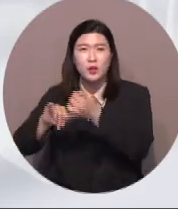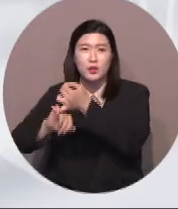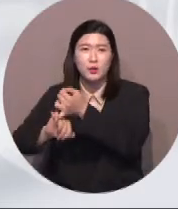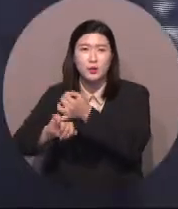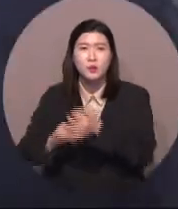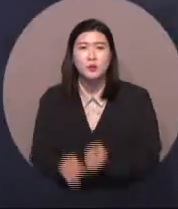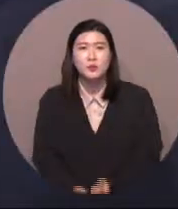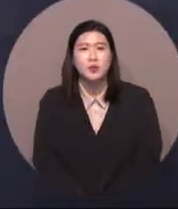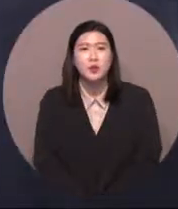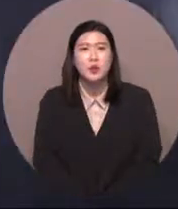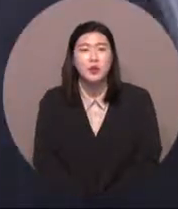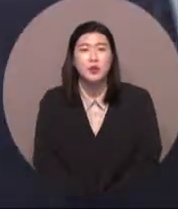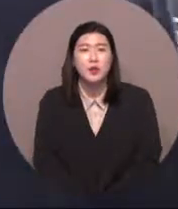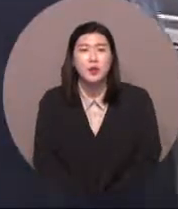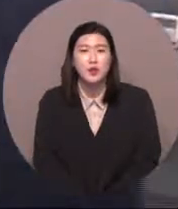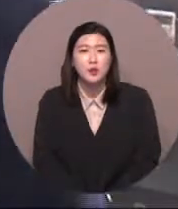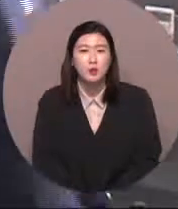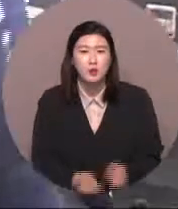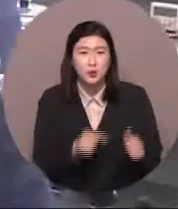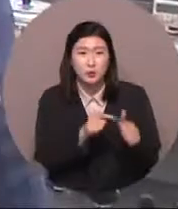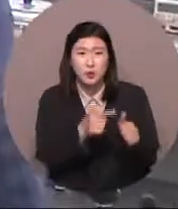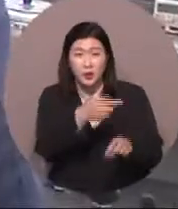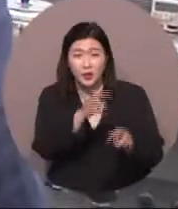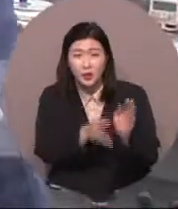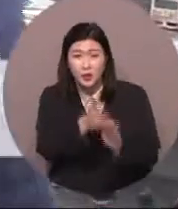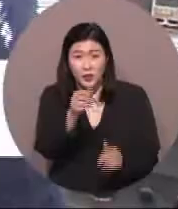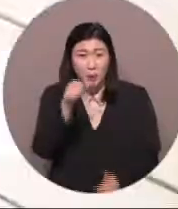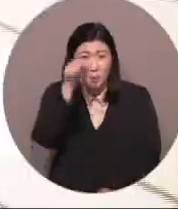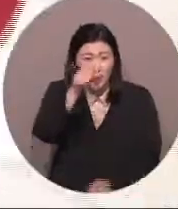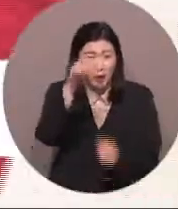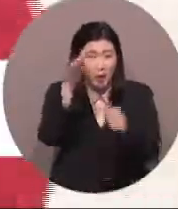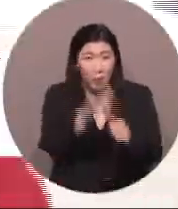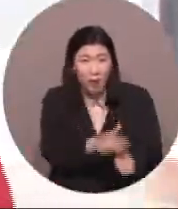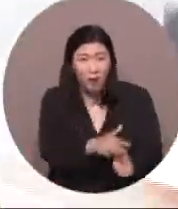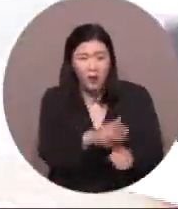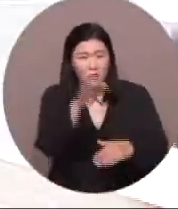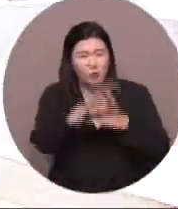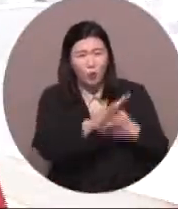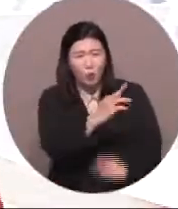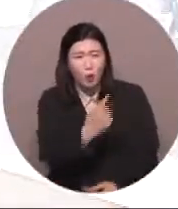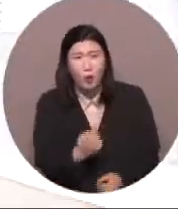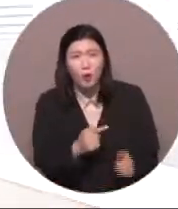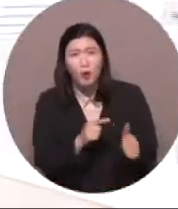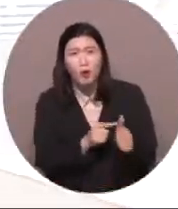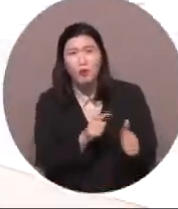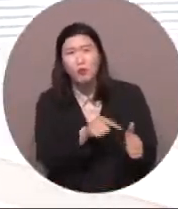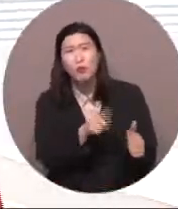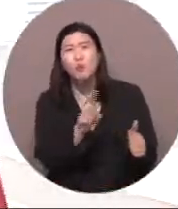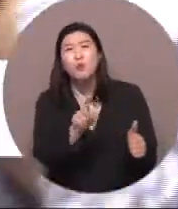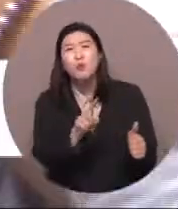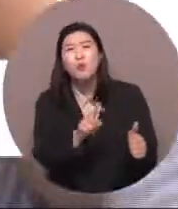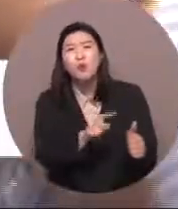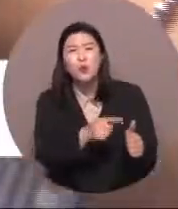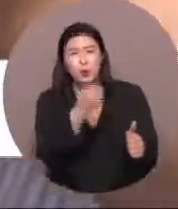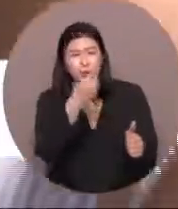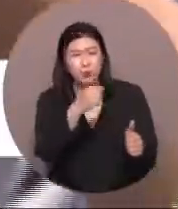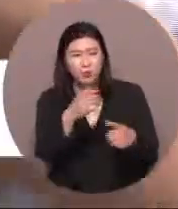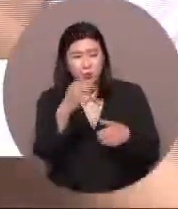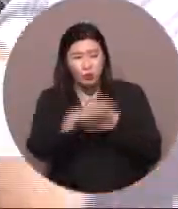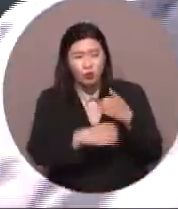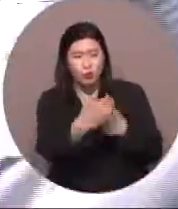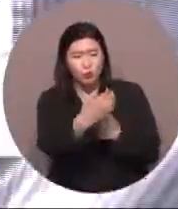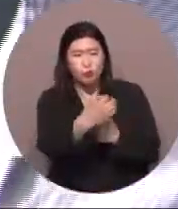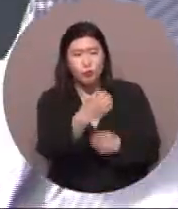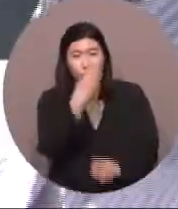약속했습니다. 특히 체급을 올려 대전시장 경선에 나섰다 실패한 뒤 구청장 선거로 돌아온 장 후보의 이른바